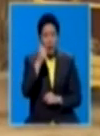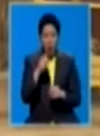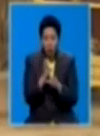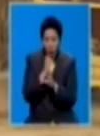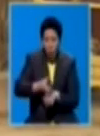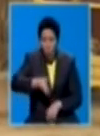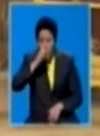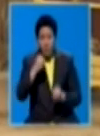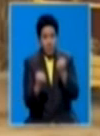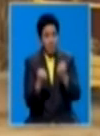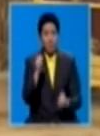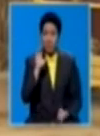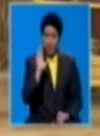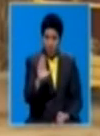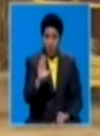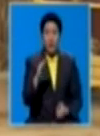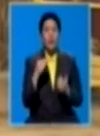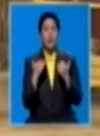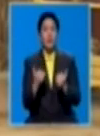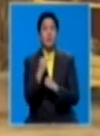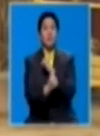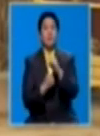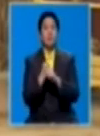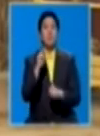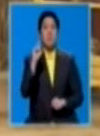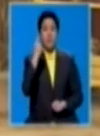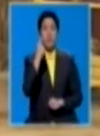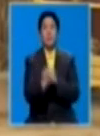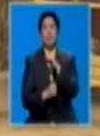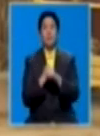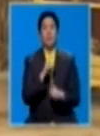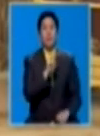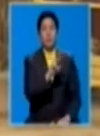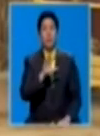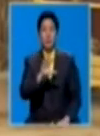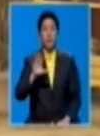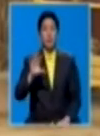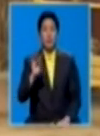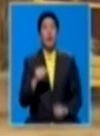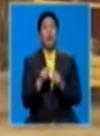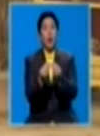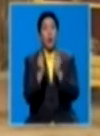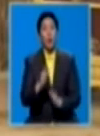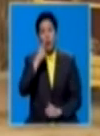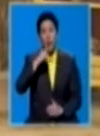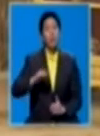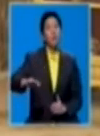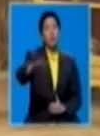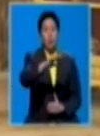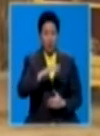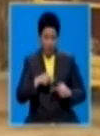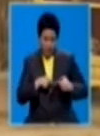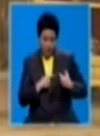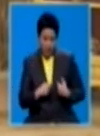ราขับรถนะครับสุดท้ายนี้ในวาระดิถีขึ้นปีใหม่2558ขอให้ประชาชนชาวไทยทุกคนได้ร่วมแรงร่วม